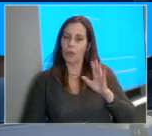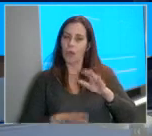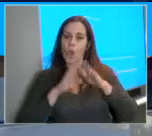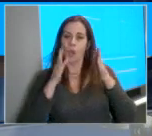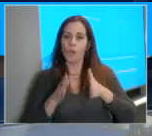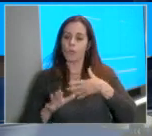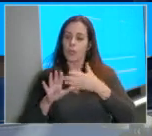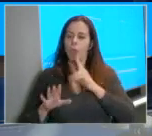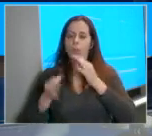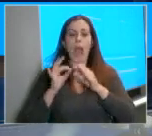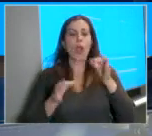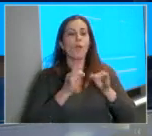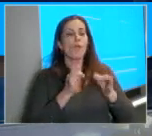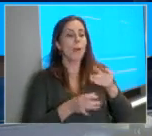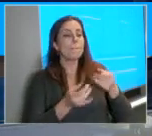שגופי הפרקליטות